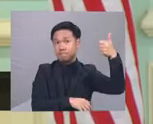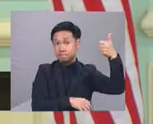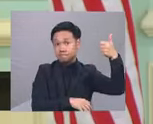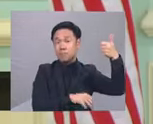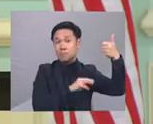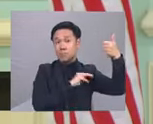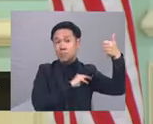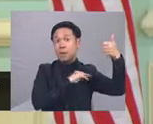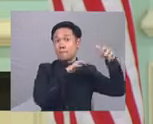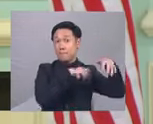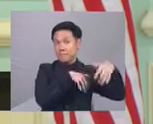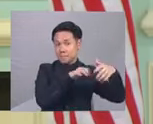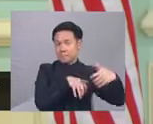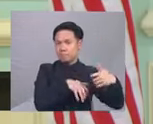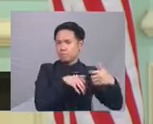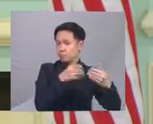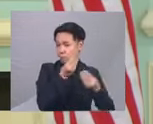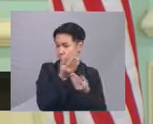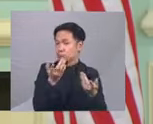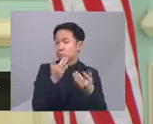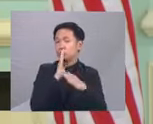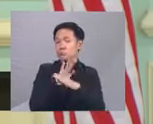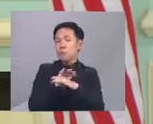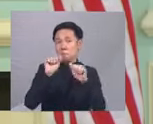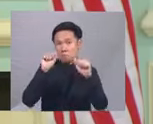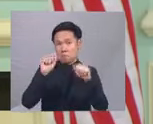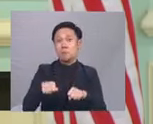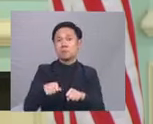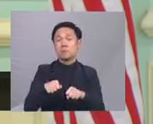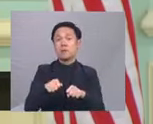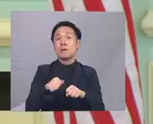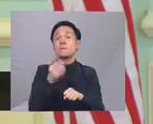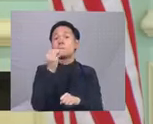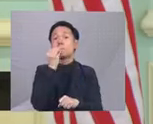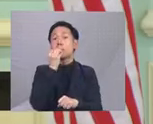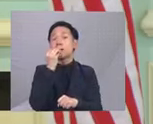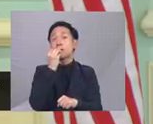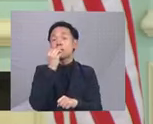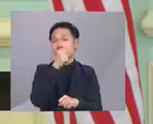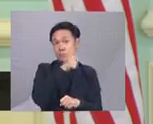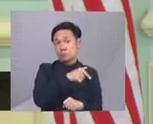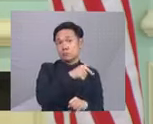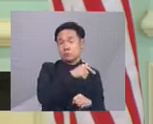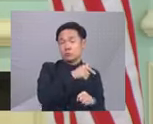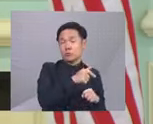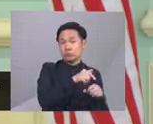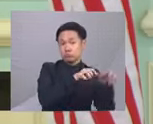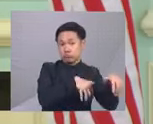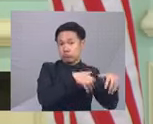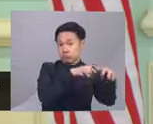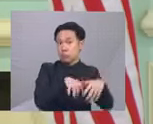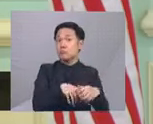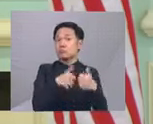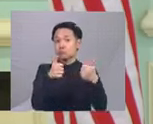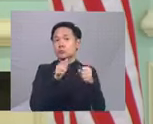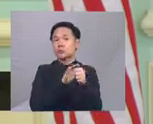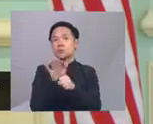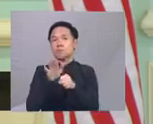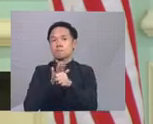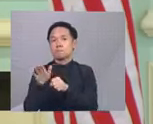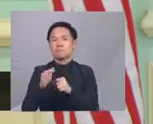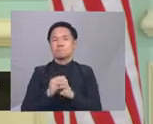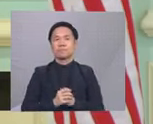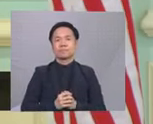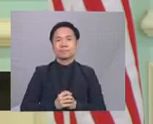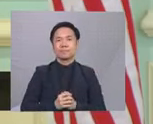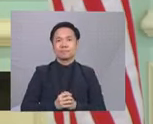bahawa bekalan barangan keperluan di peringkat pengeluar juga mencukupi.